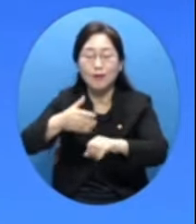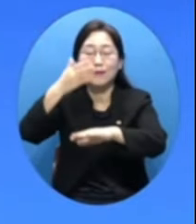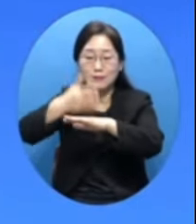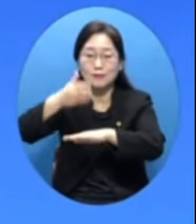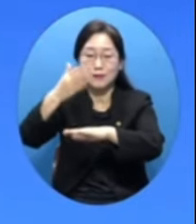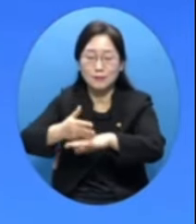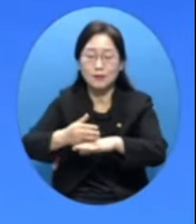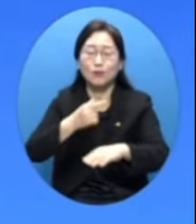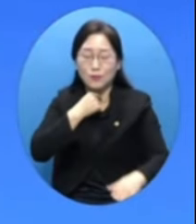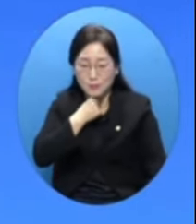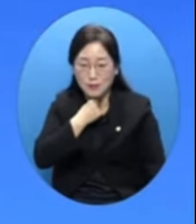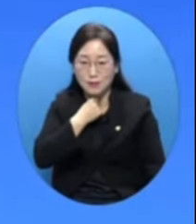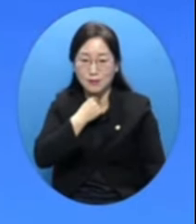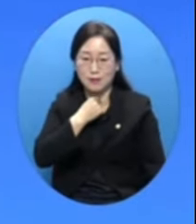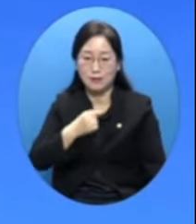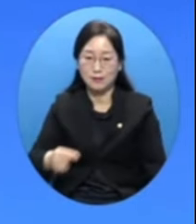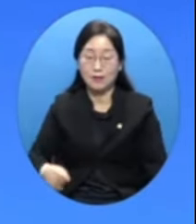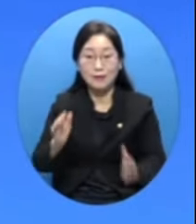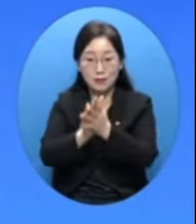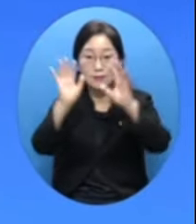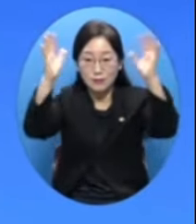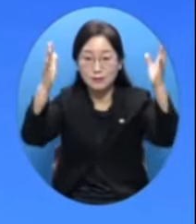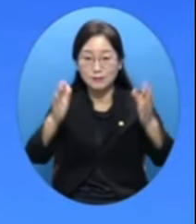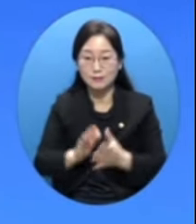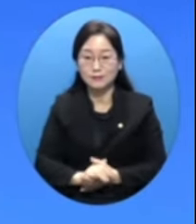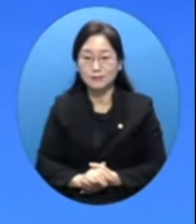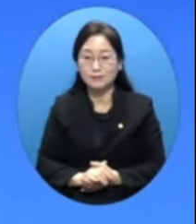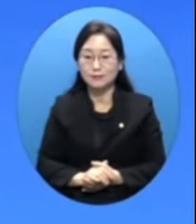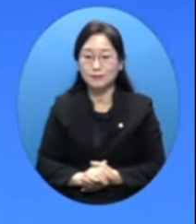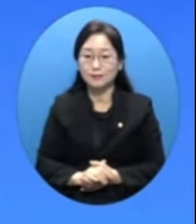감사하며 살기 원합니다. 할렐루야.